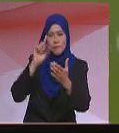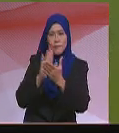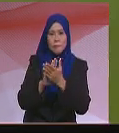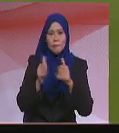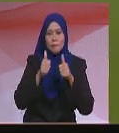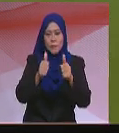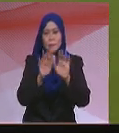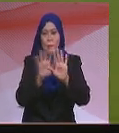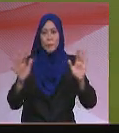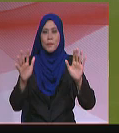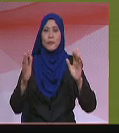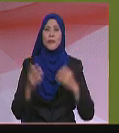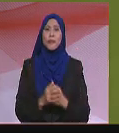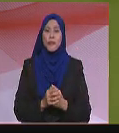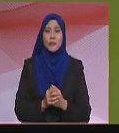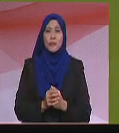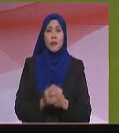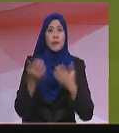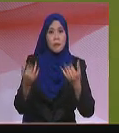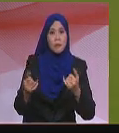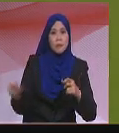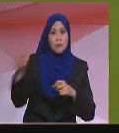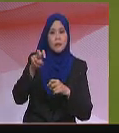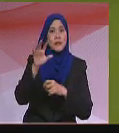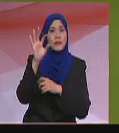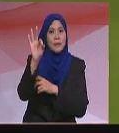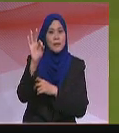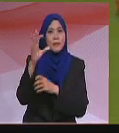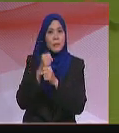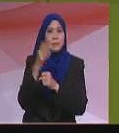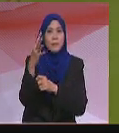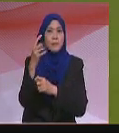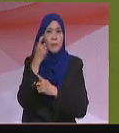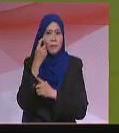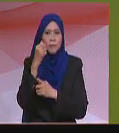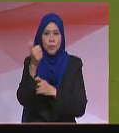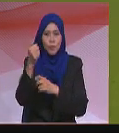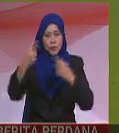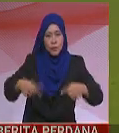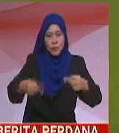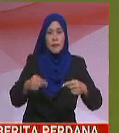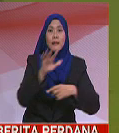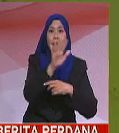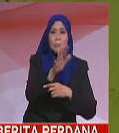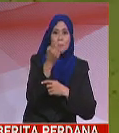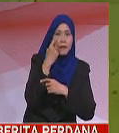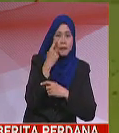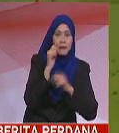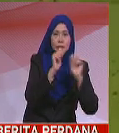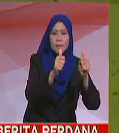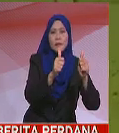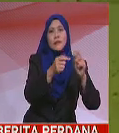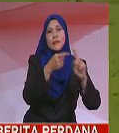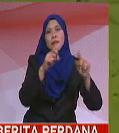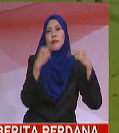barisan kejulatihan Kortrijk. Kevin Kortrijk kini di tangga ke-9 dengan 14 mata selepas 10 perlawanan, 5 mata di belakang pendahulu Club